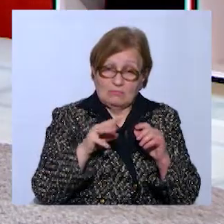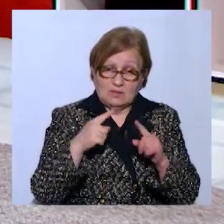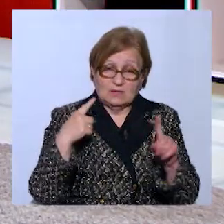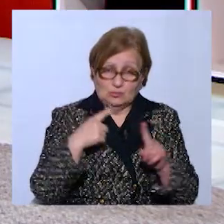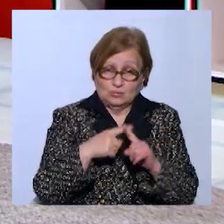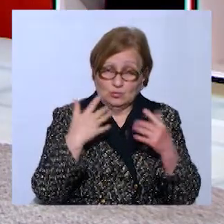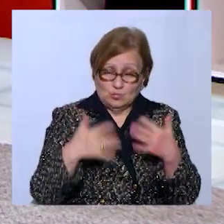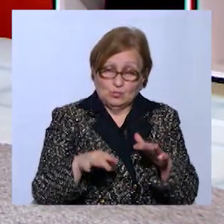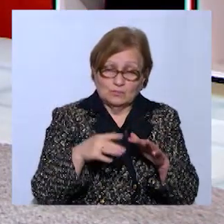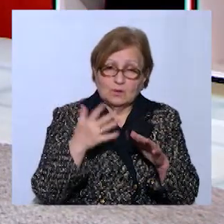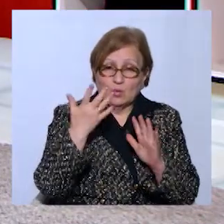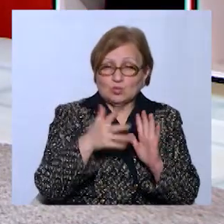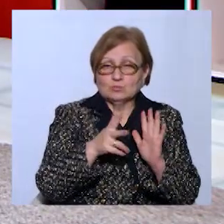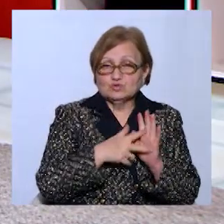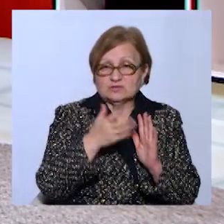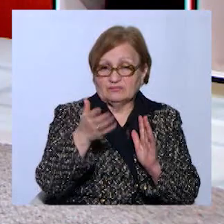58-იო.